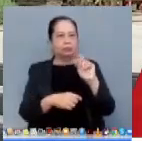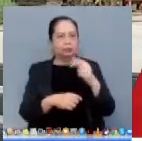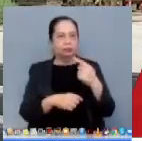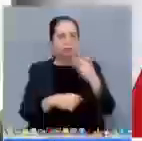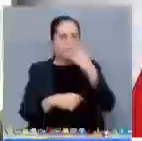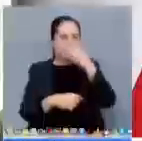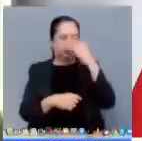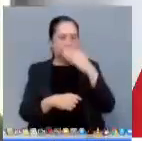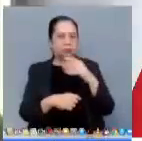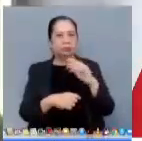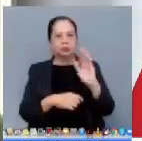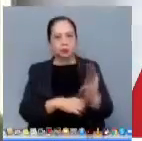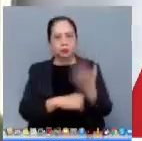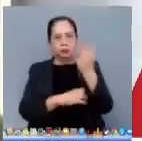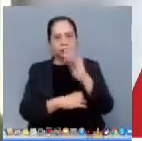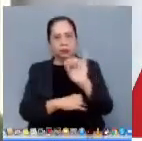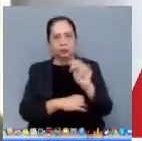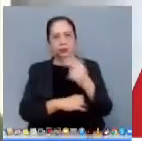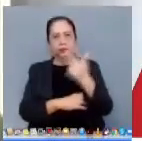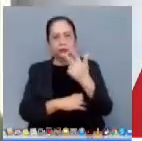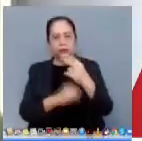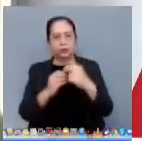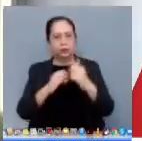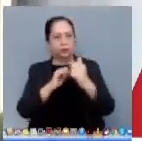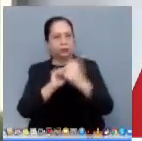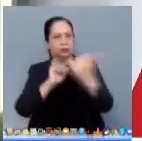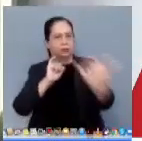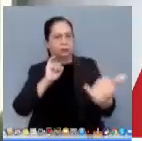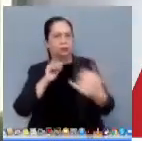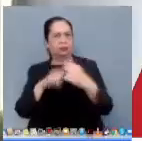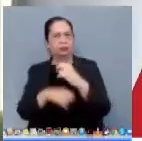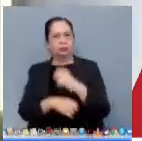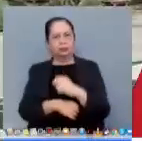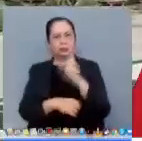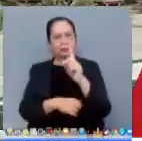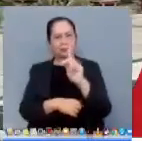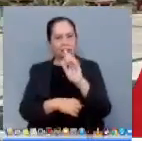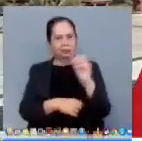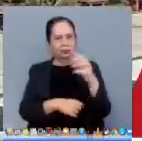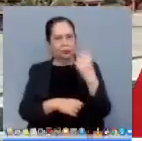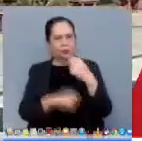30. Mahigit 1 kilometro lang ang layo nito sa Pambansang Museo.